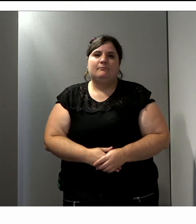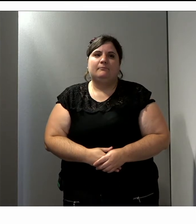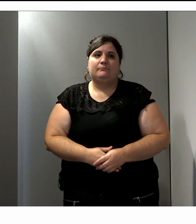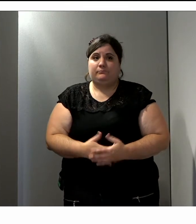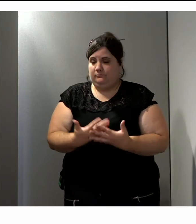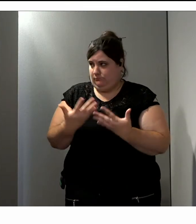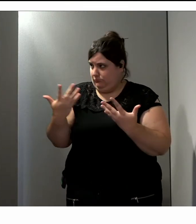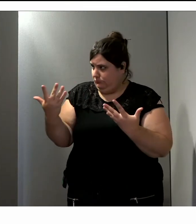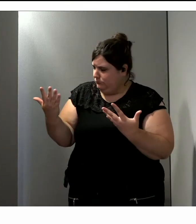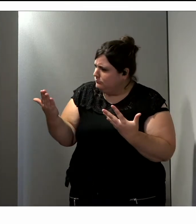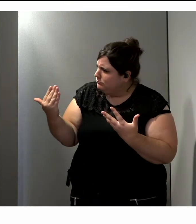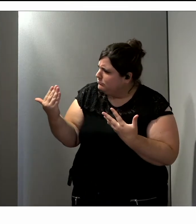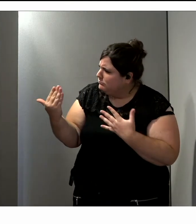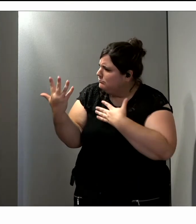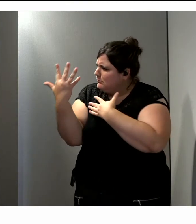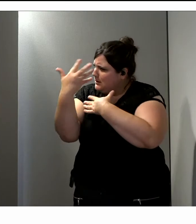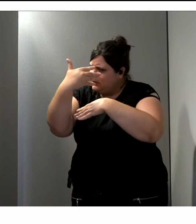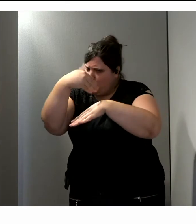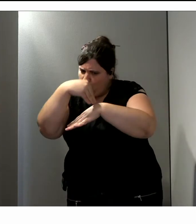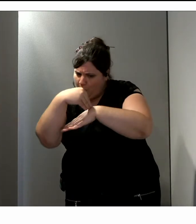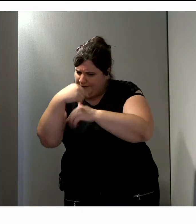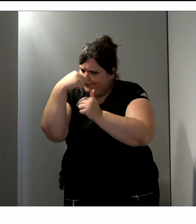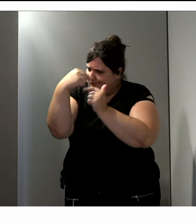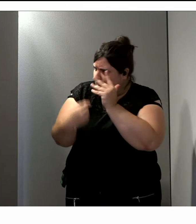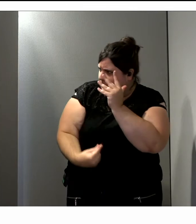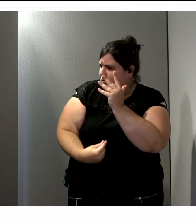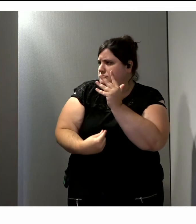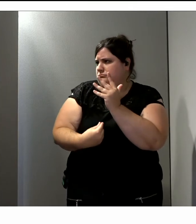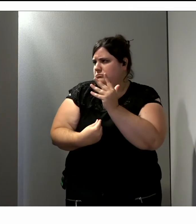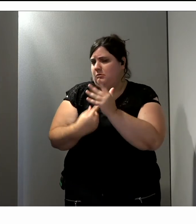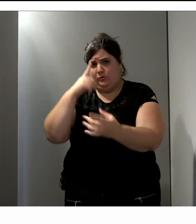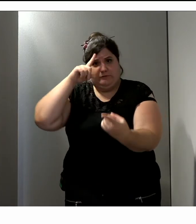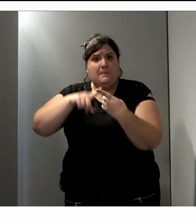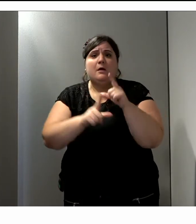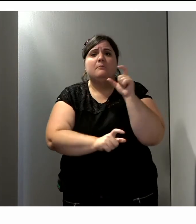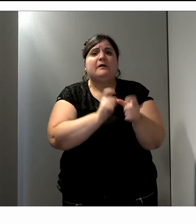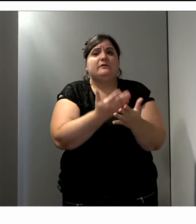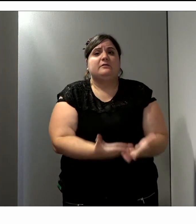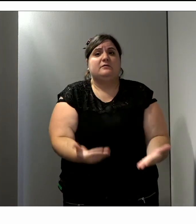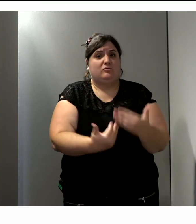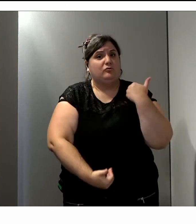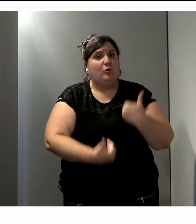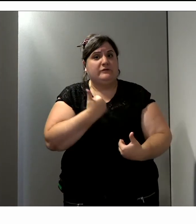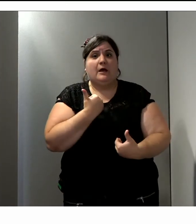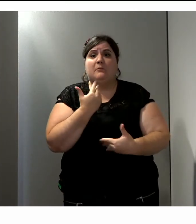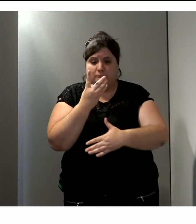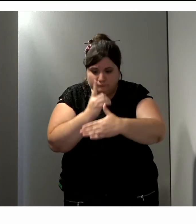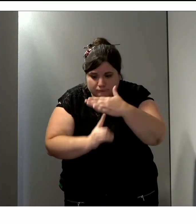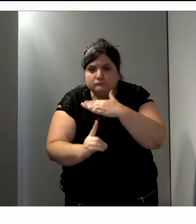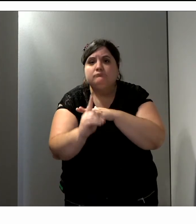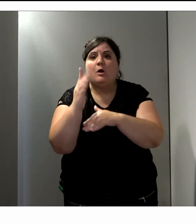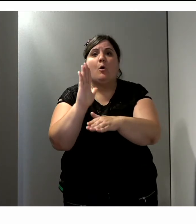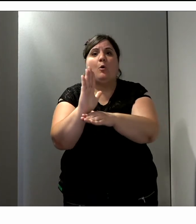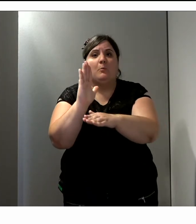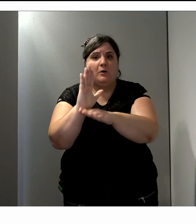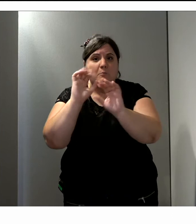Vos recommandations évoquent beaucoup la question de la représentation des personnes handicapées. Vous émettez un certain nombre d'observations